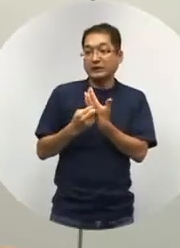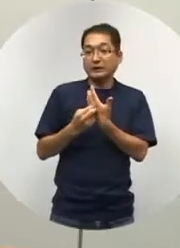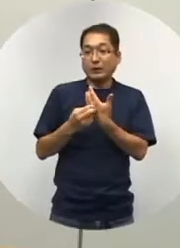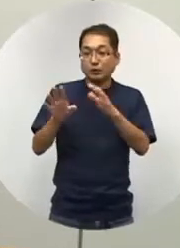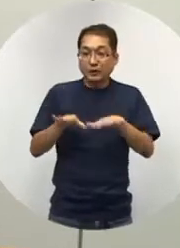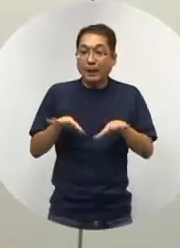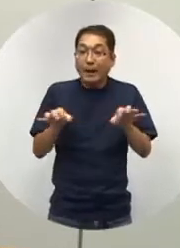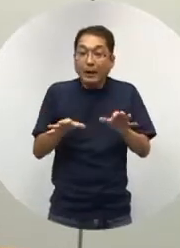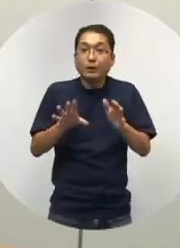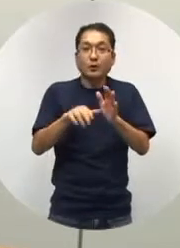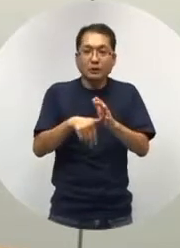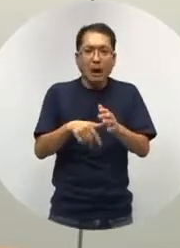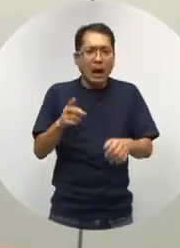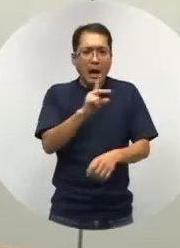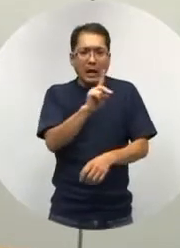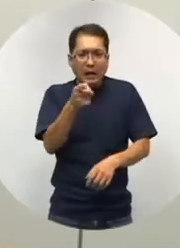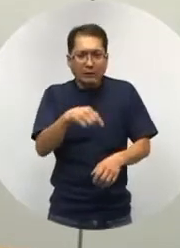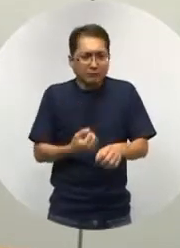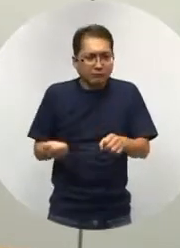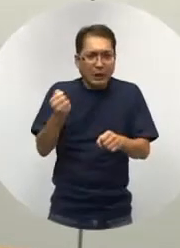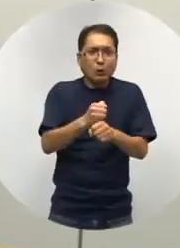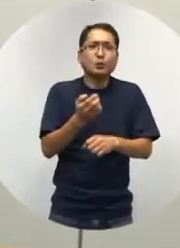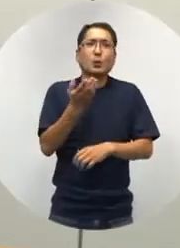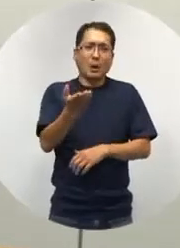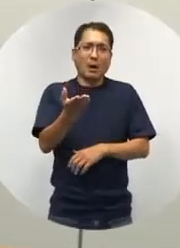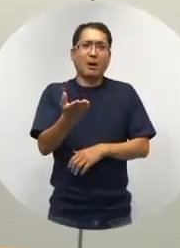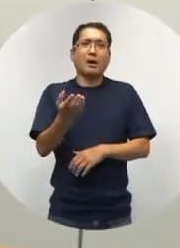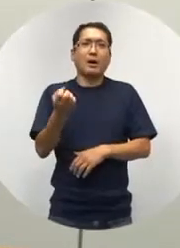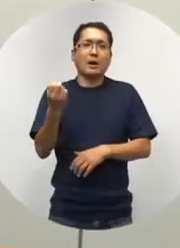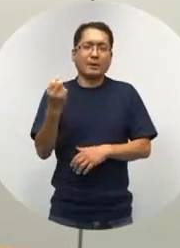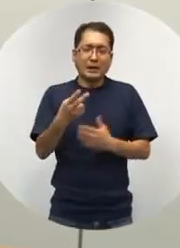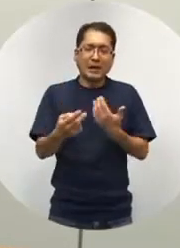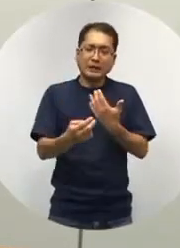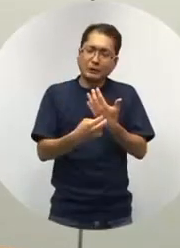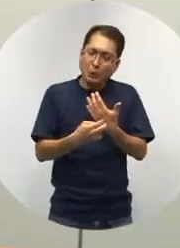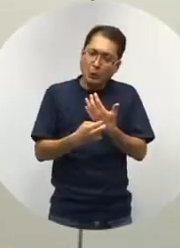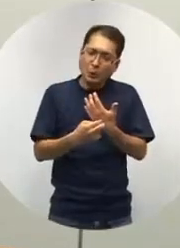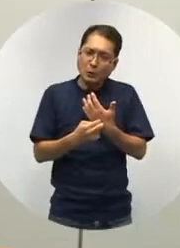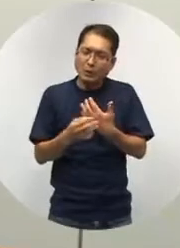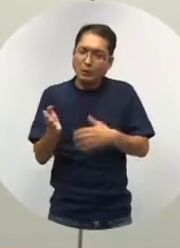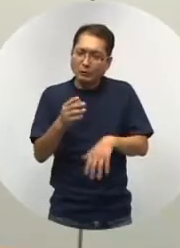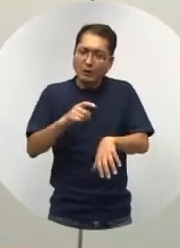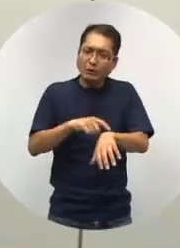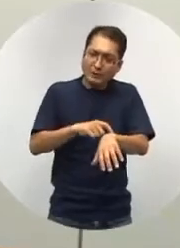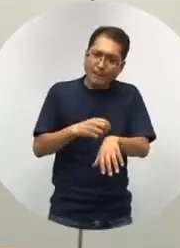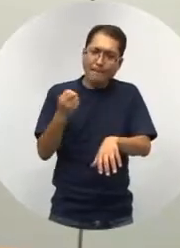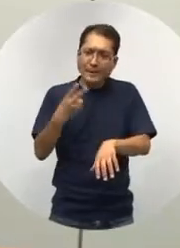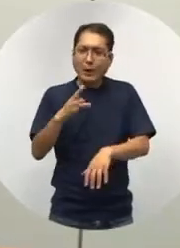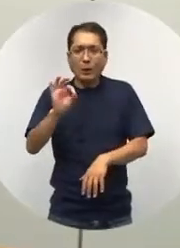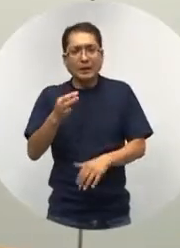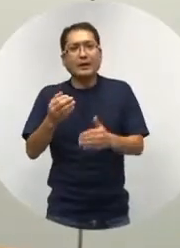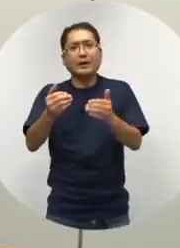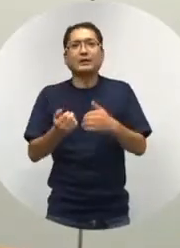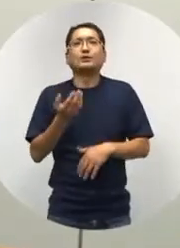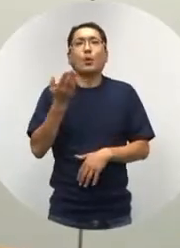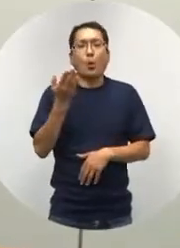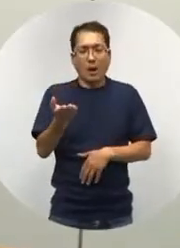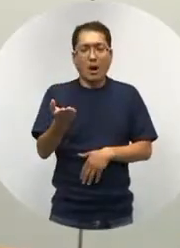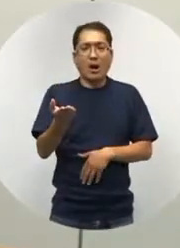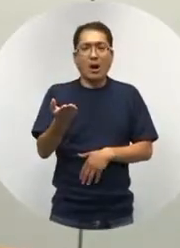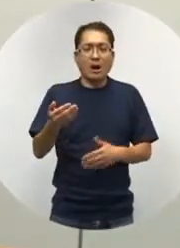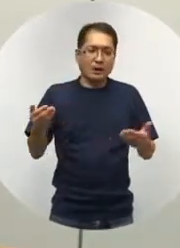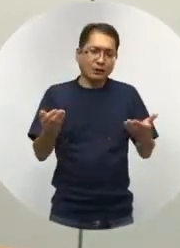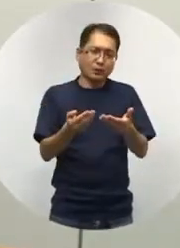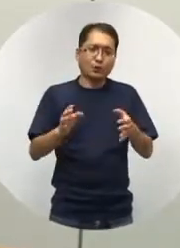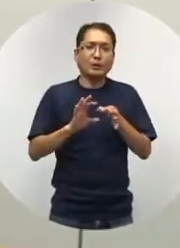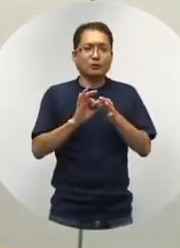はがんは治るのだろうか、治療にはどれくらいの時間とお金がかかるのか、仕事は続けられるの